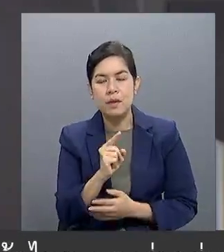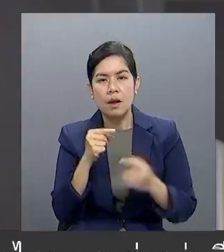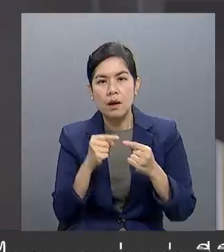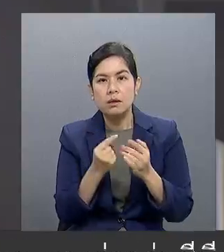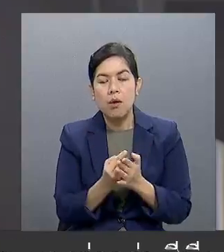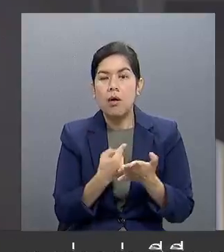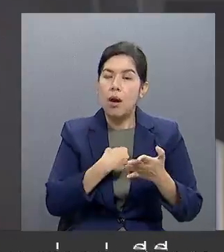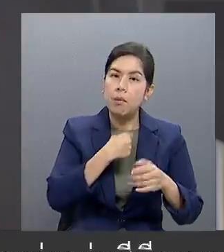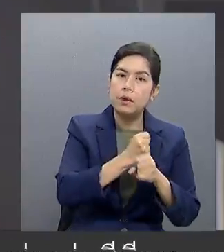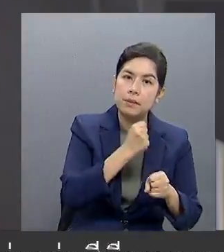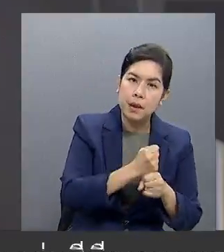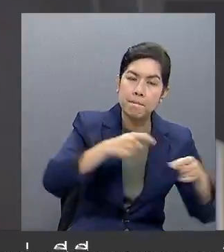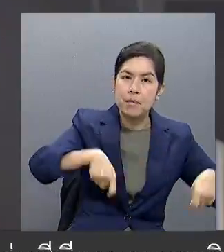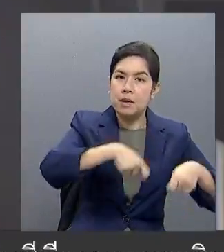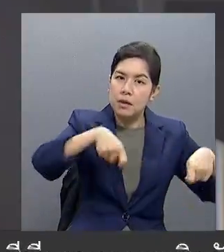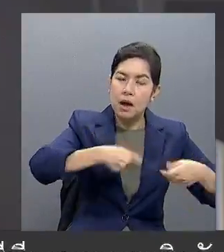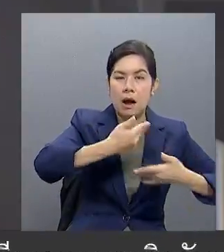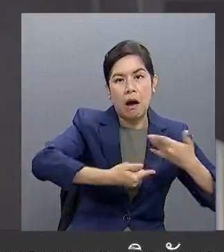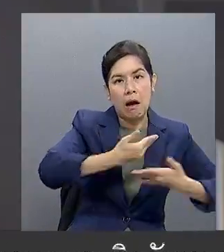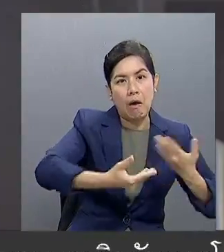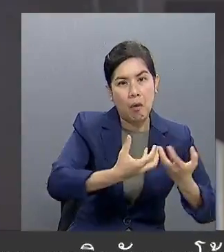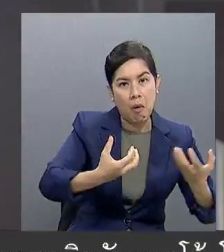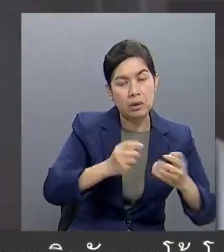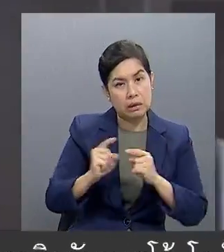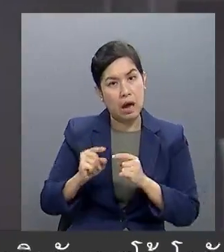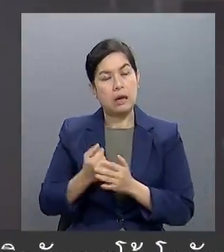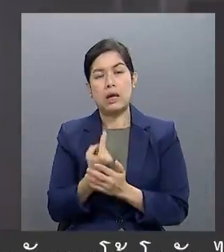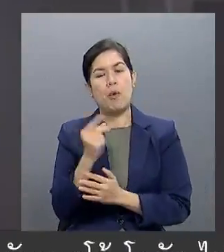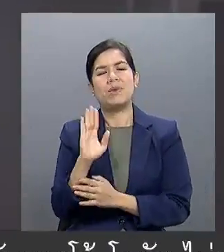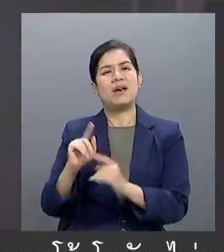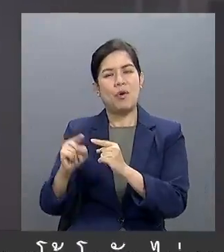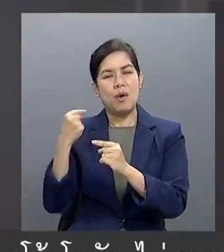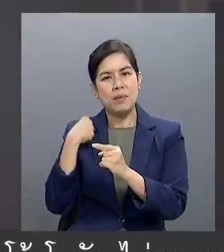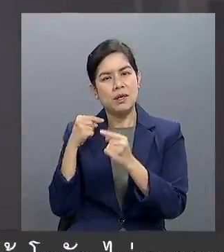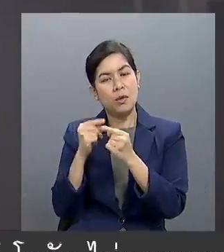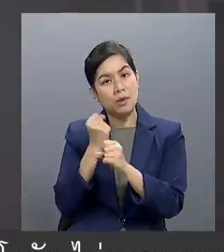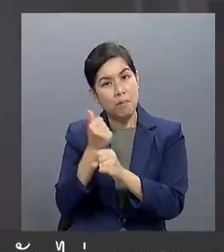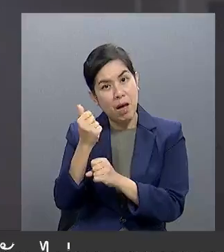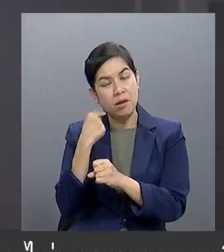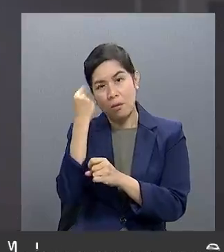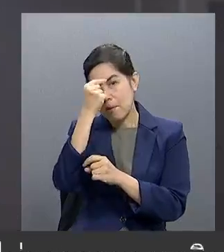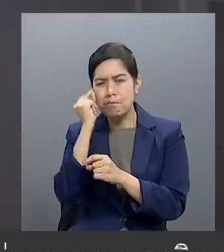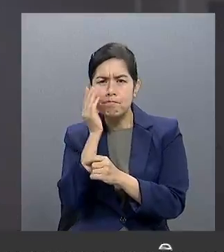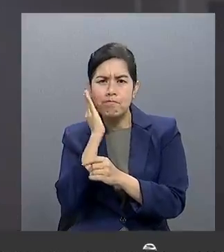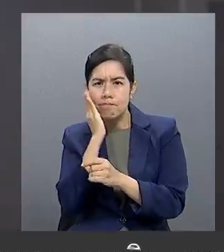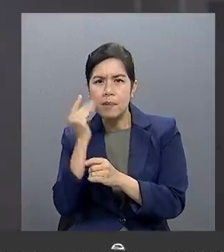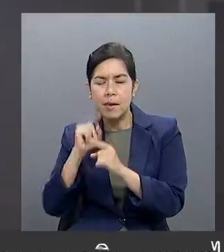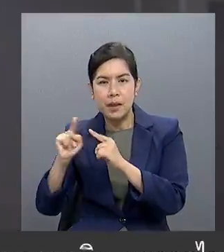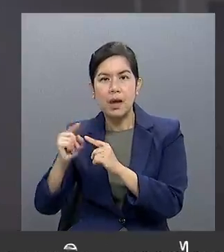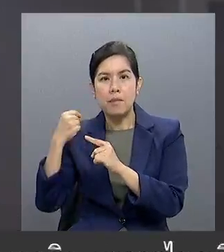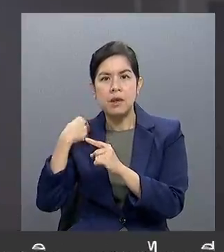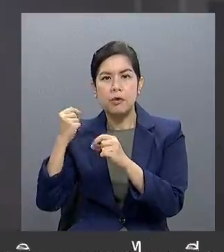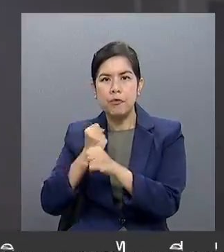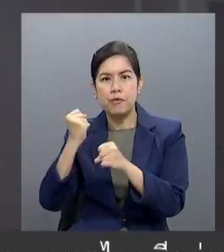างเดียวงานแต่งหน้านั้นก็น้องๆสามารถทำได้ด้วยเหมือนกันแล้วก็มั่นใจเป็นอย่างยิ่งนะครับว่าฝึกบ่อยๆเนี่ยเดี๋ยวก็เก่งว่าจะไปขอเรียนรู้งานกับน้องๆเ